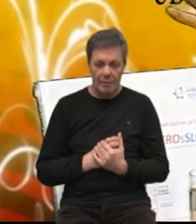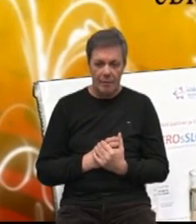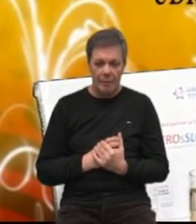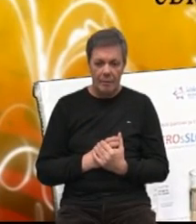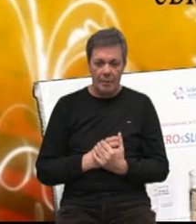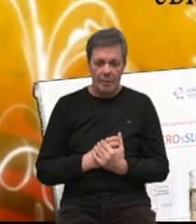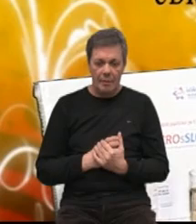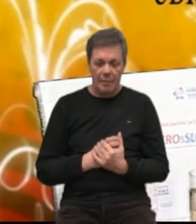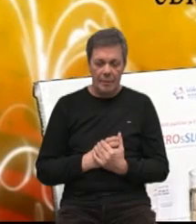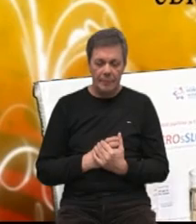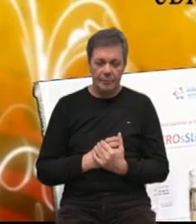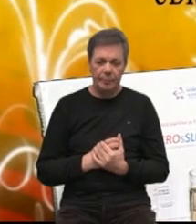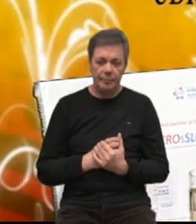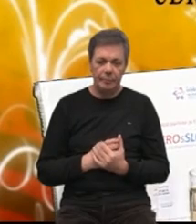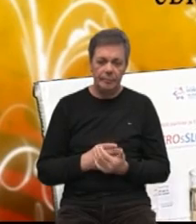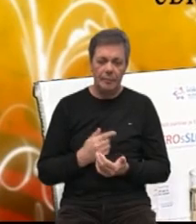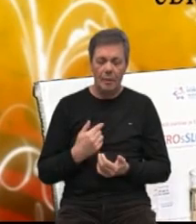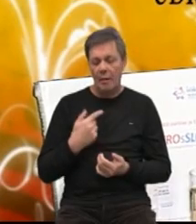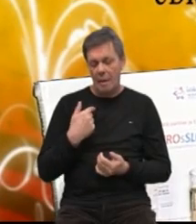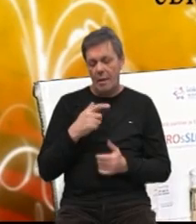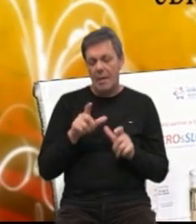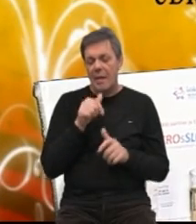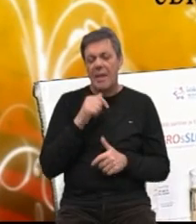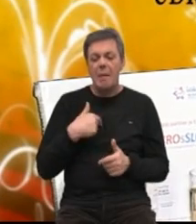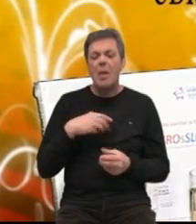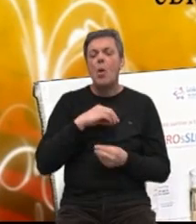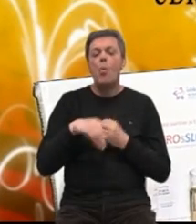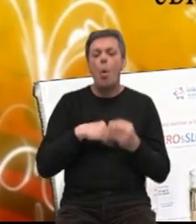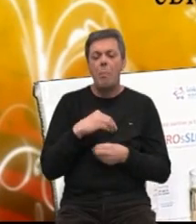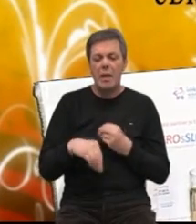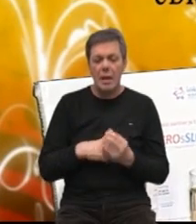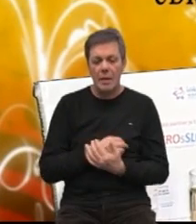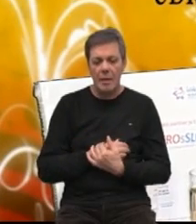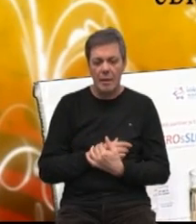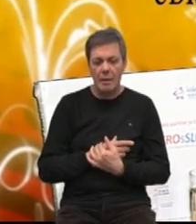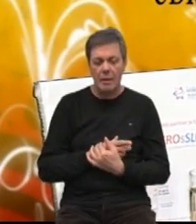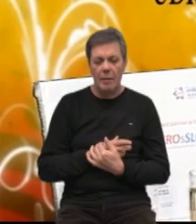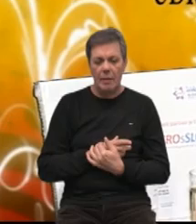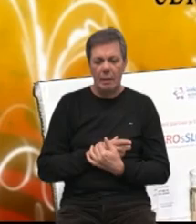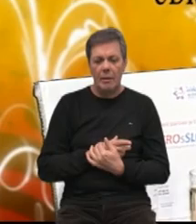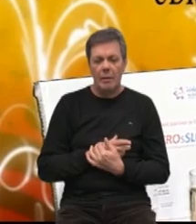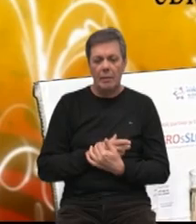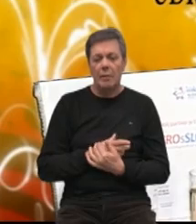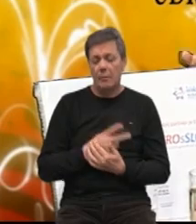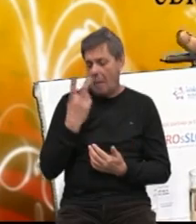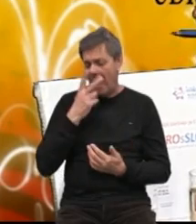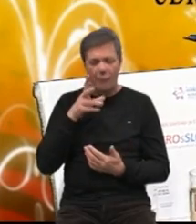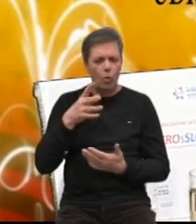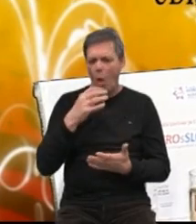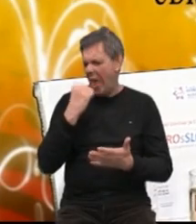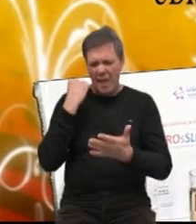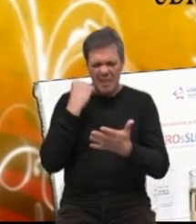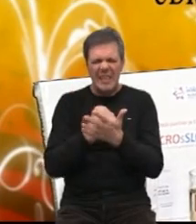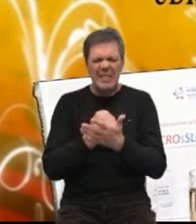dobro staje me. I mi u obitelji, jel bi se mi složili? Zato je li stigmatizacija, zbog